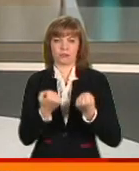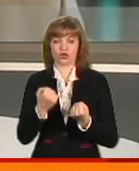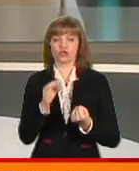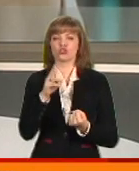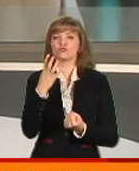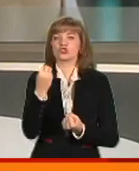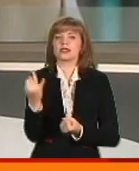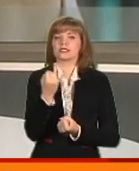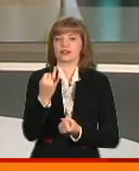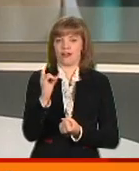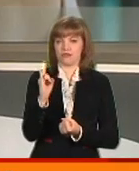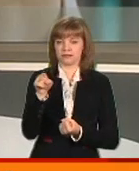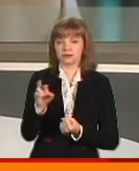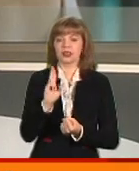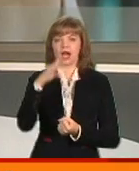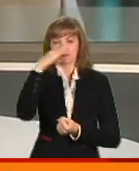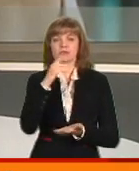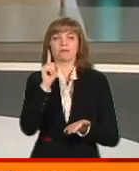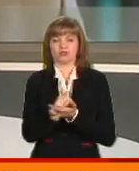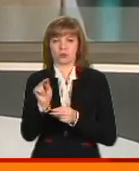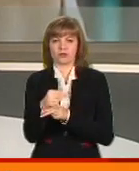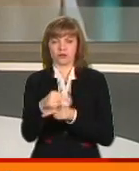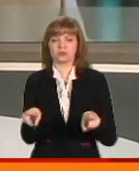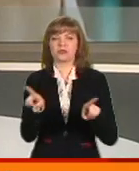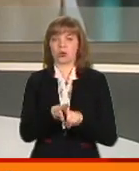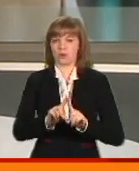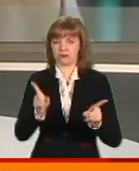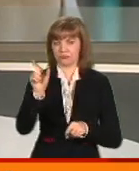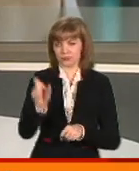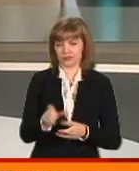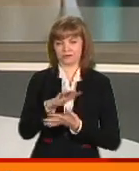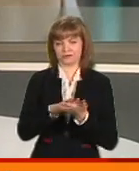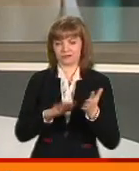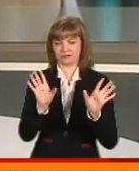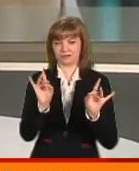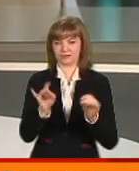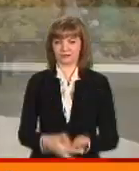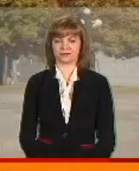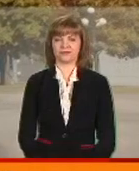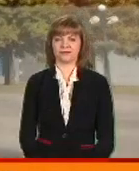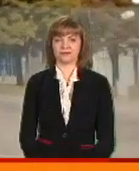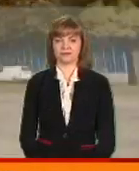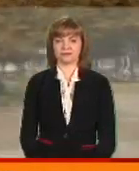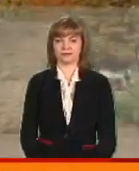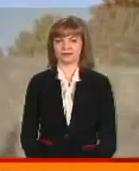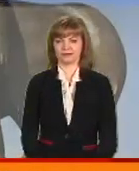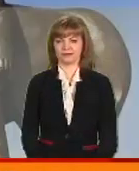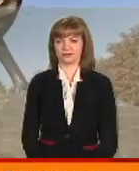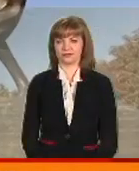Чим іще цікавиться винахідник та як батькам вдалося виховати такого унікума, розповість Кіра Толстякова.